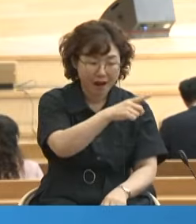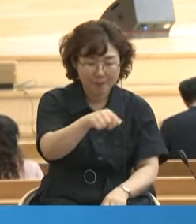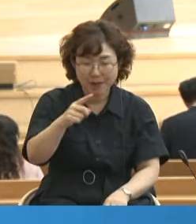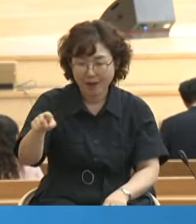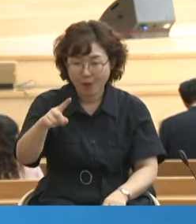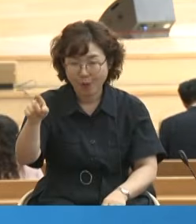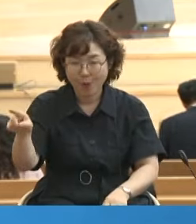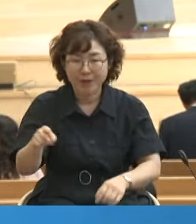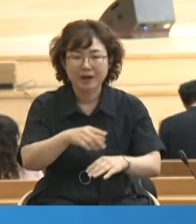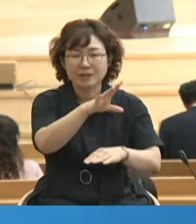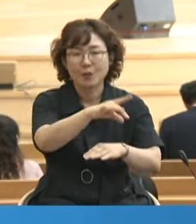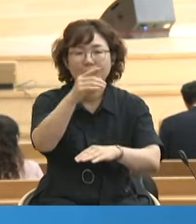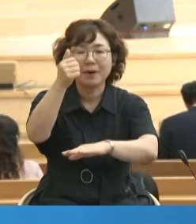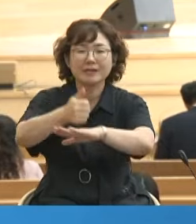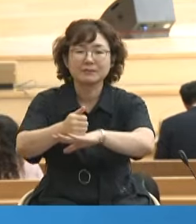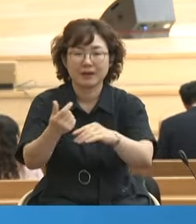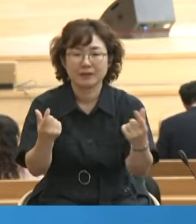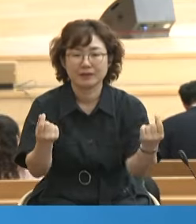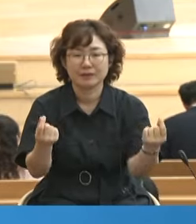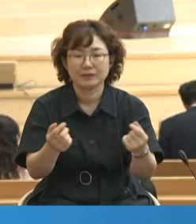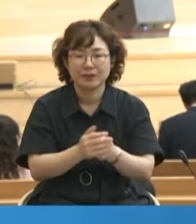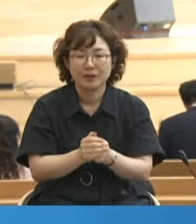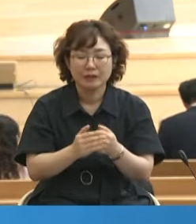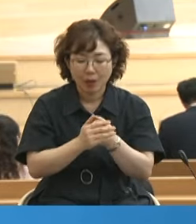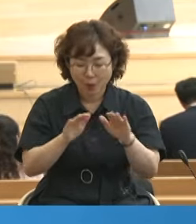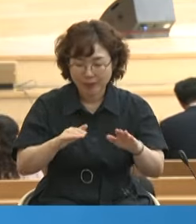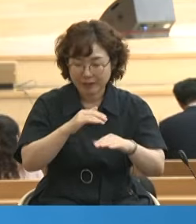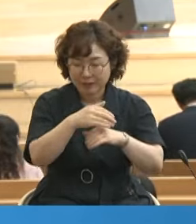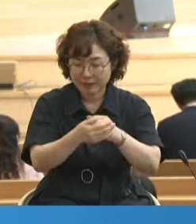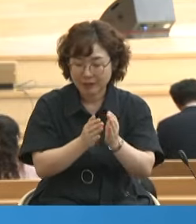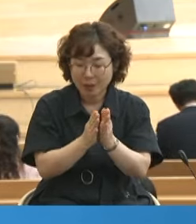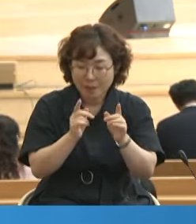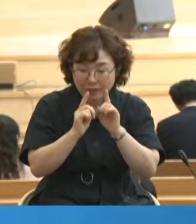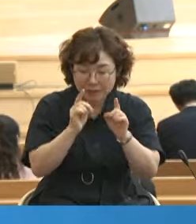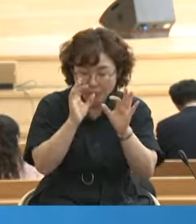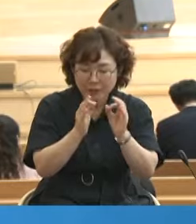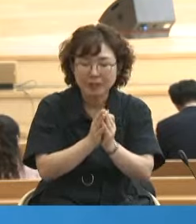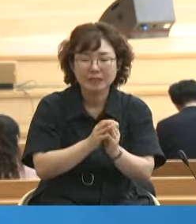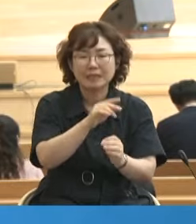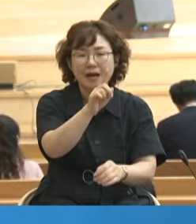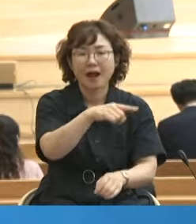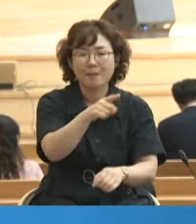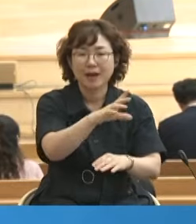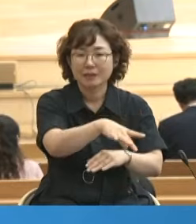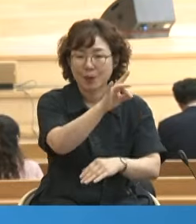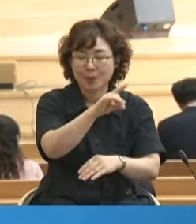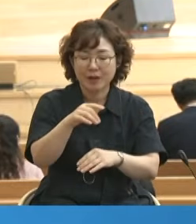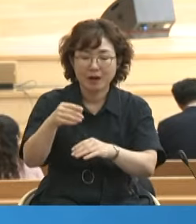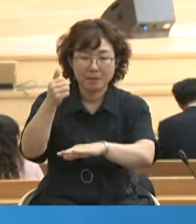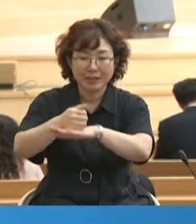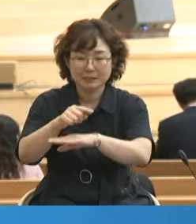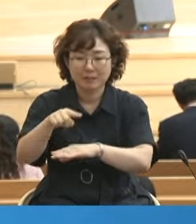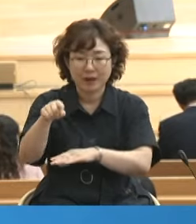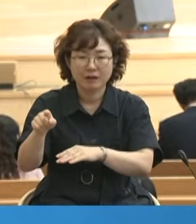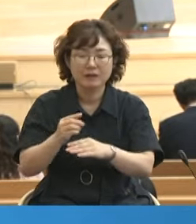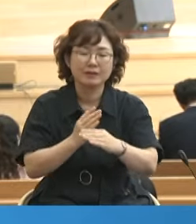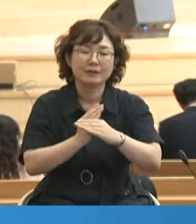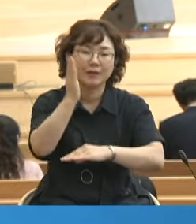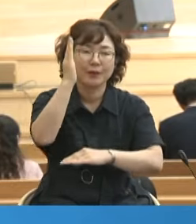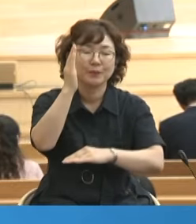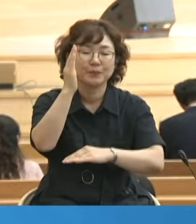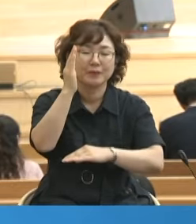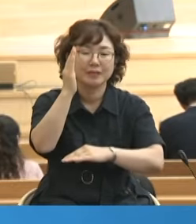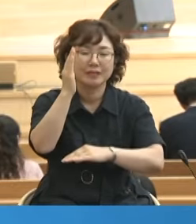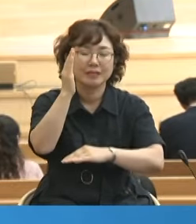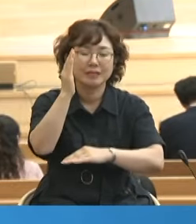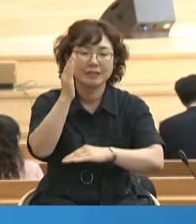되어지는 거예요. 그런데 오늘 본문에 알파와 오메가를 뛰어넘어버려요. 이걸